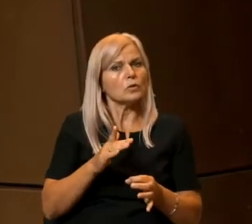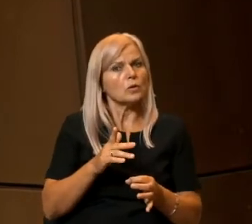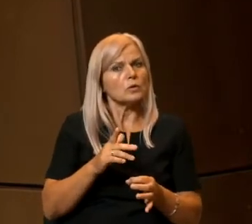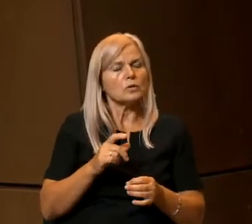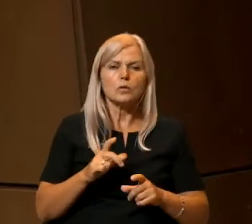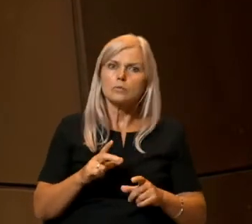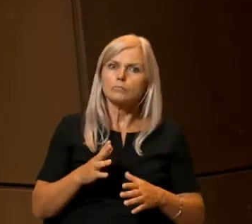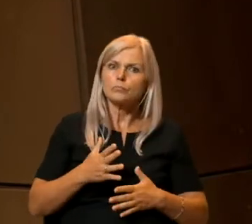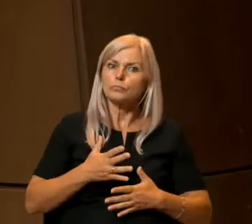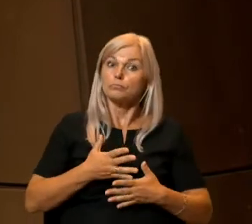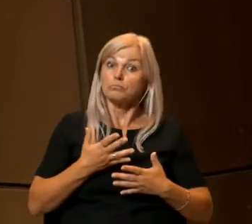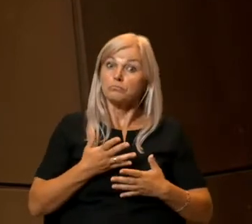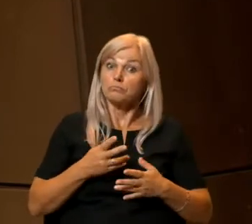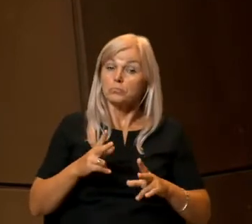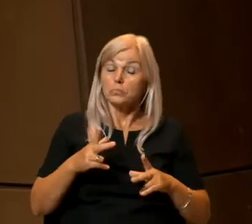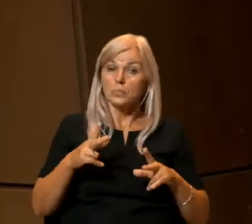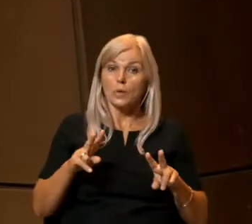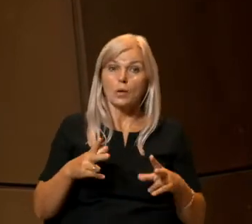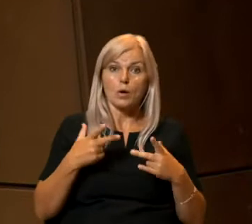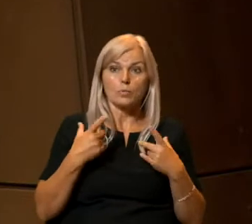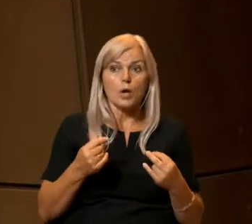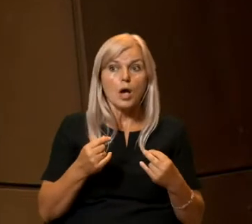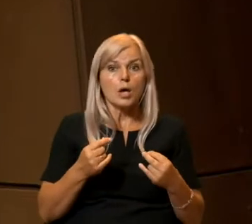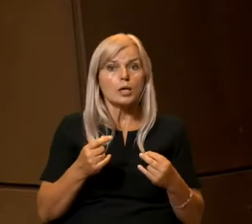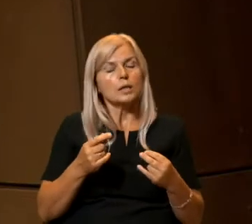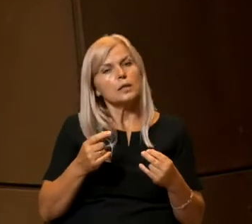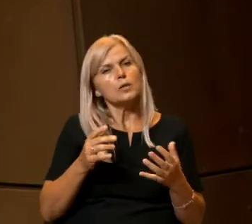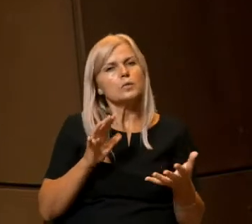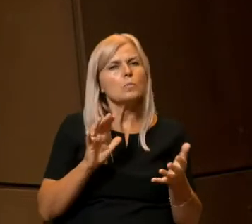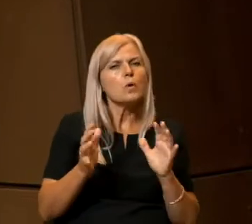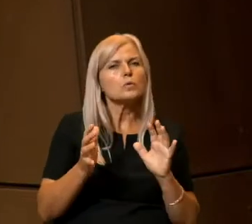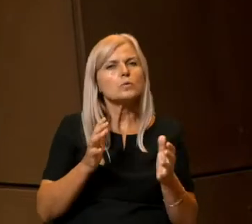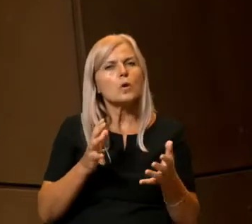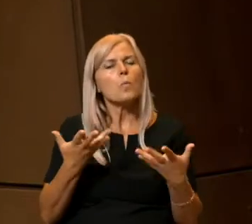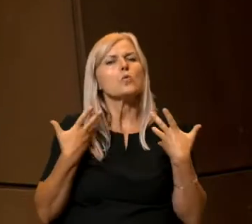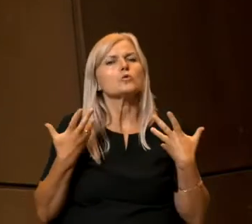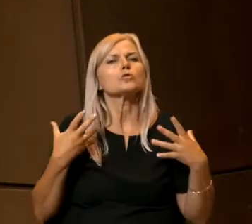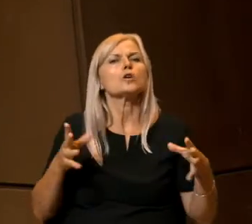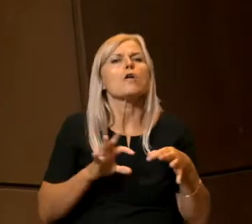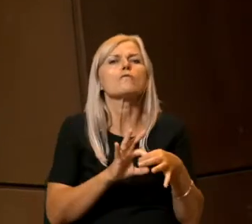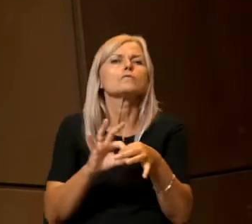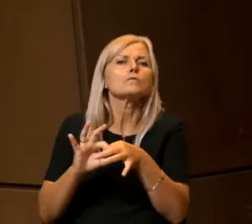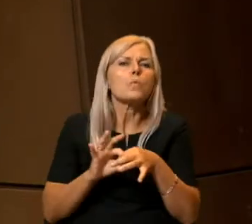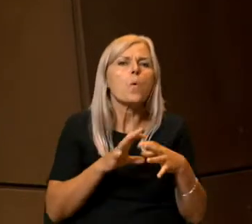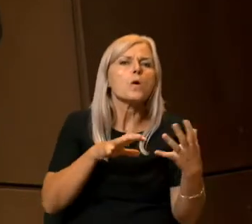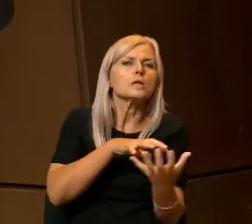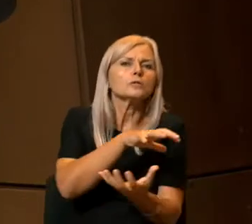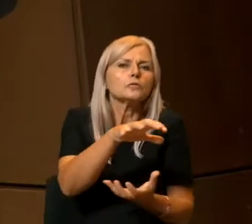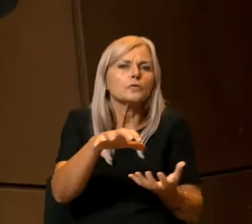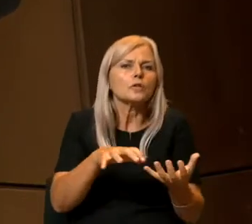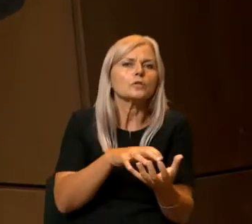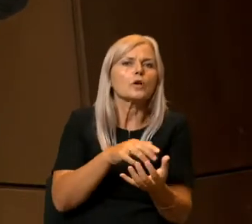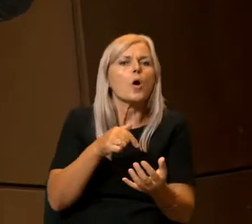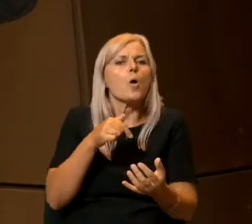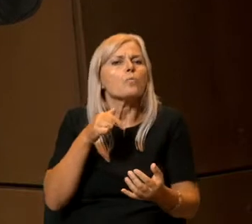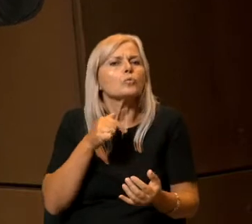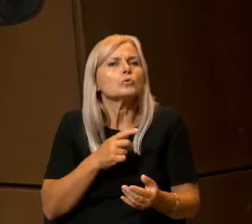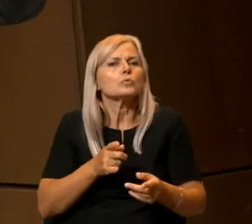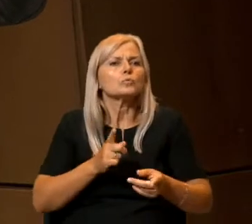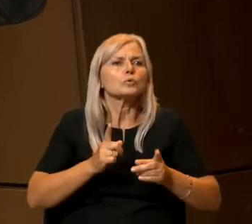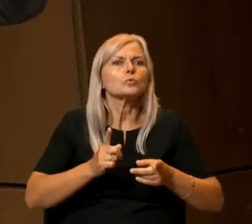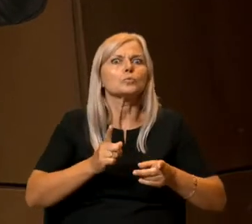zaskakujące w naszym sposobie bycia w świecie, to to, że musimy w sposób ciągły przyspieszać, by stawać się coraz